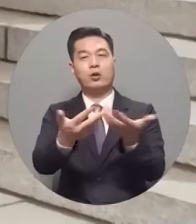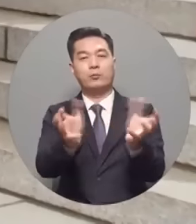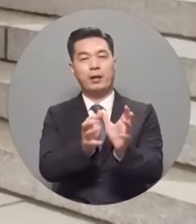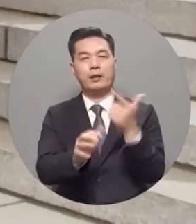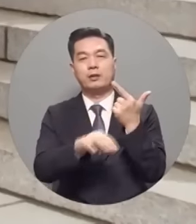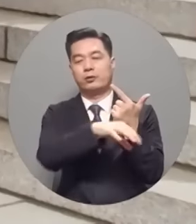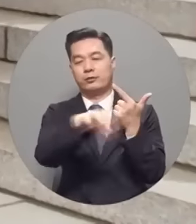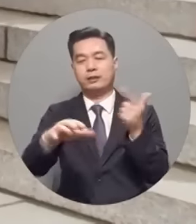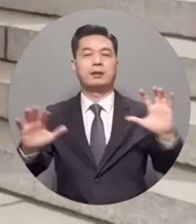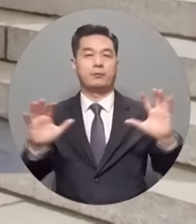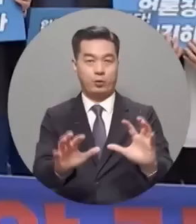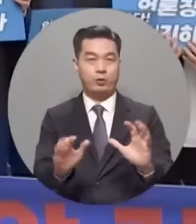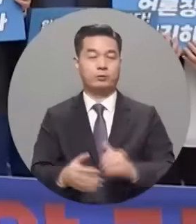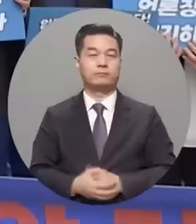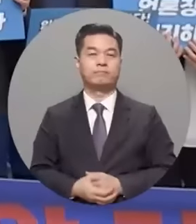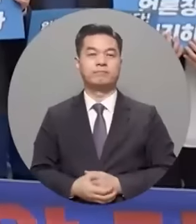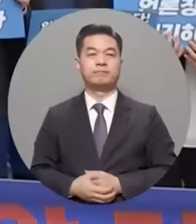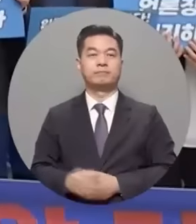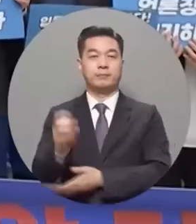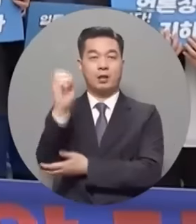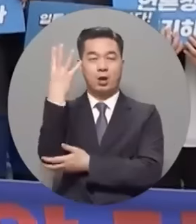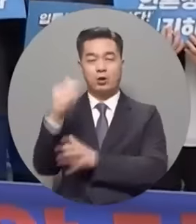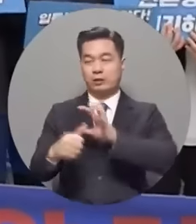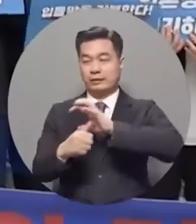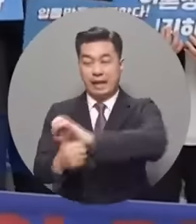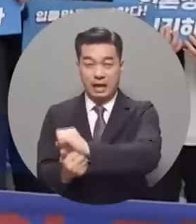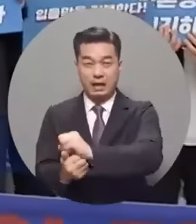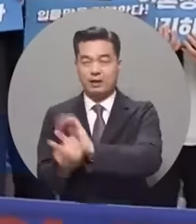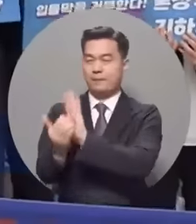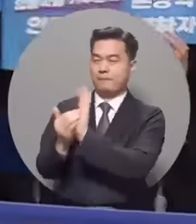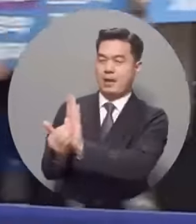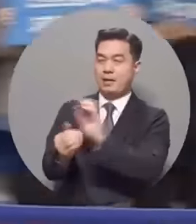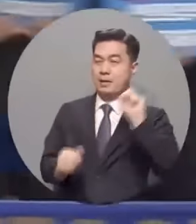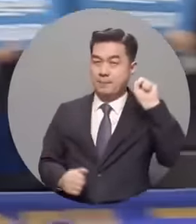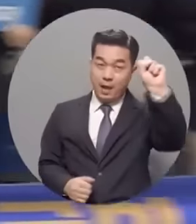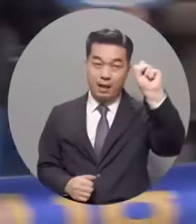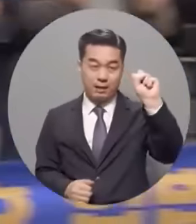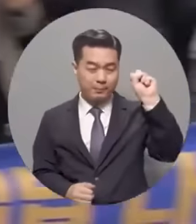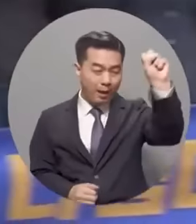나섰습니다. 언론장악 저지하자!